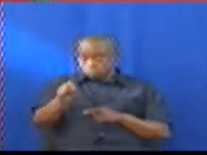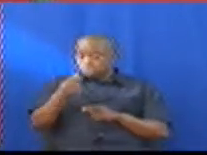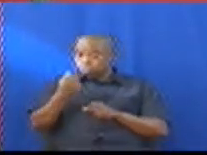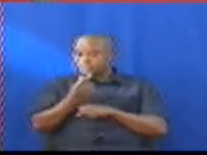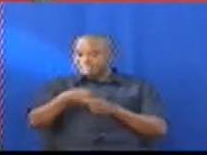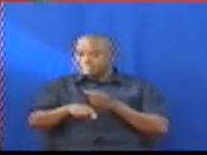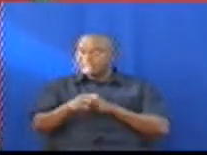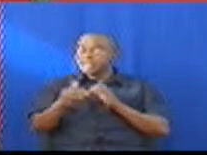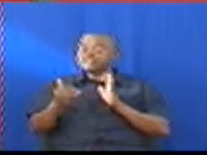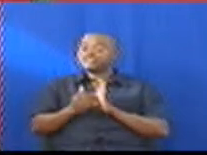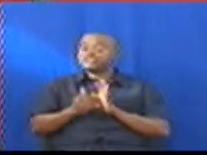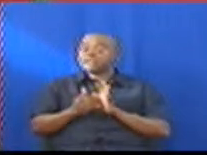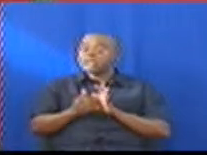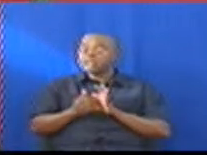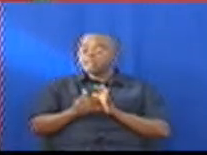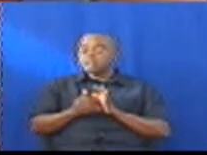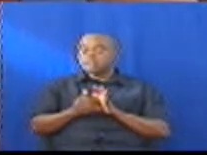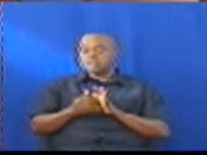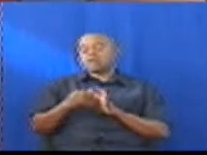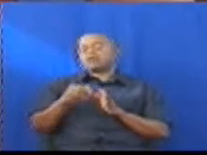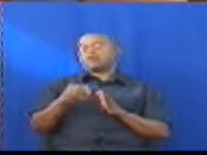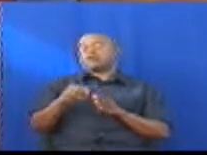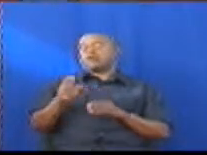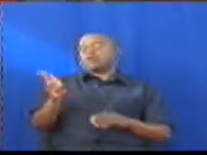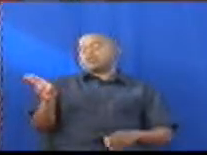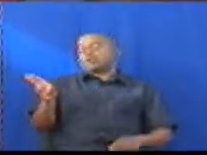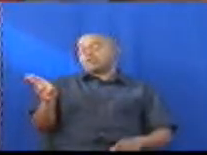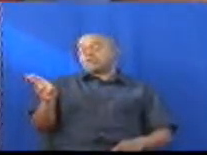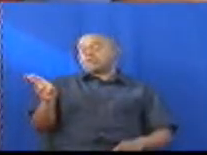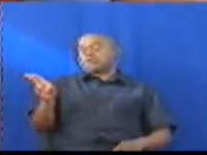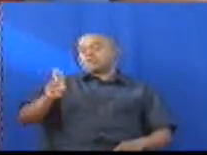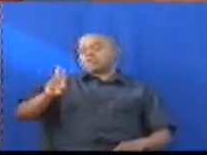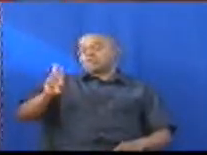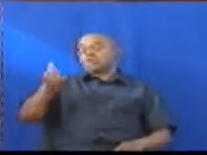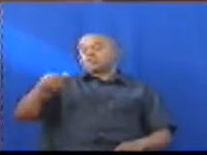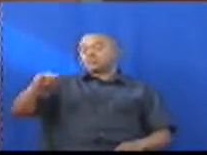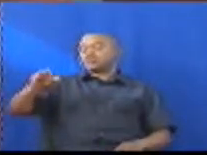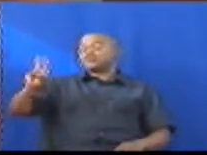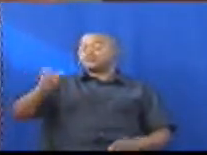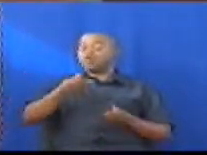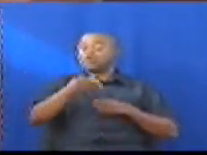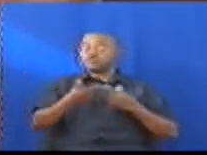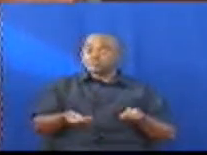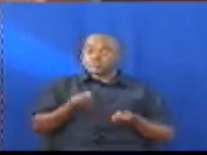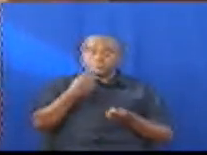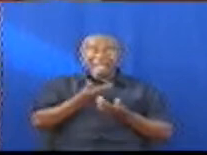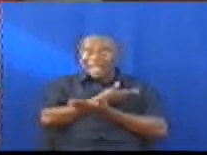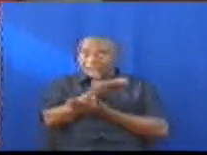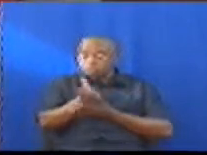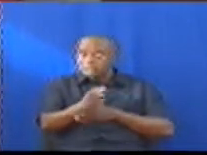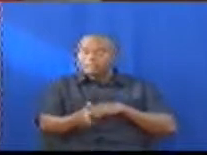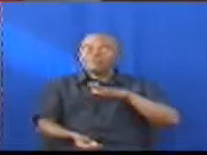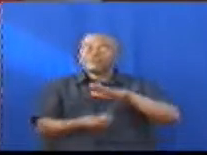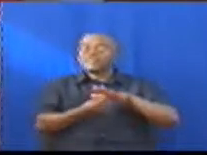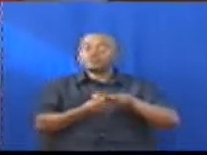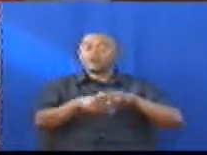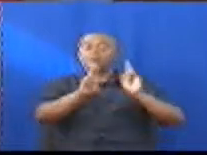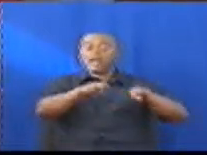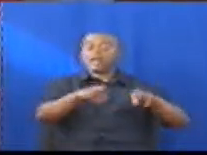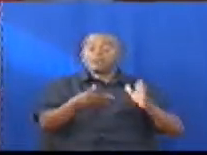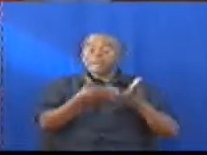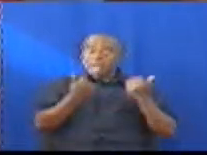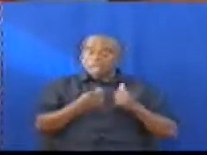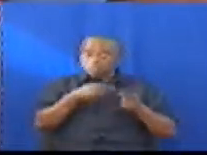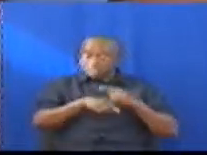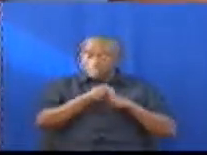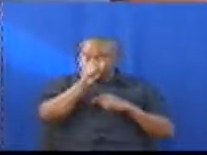uchumi. Tumetunga sheria, tumesema hakuna police bail, tumesema hakuna bail ya mahakama, mpaka leo watu wanasota ndani.